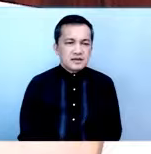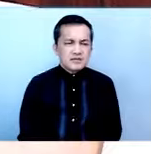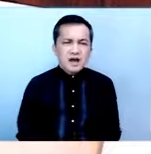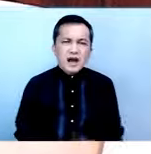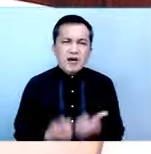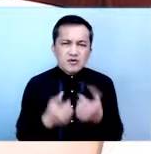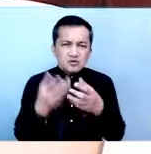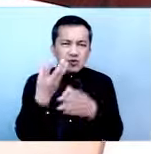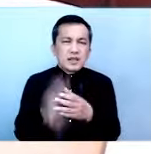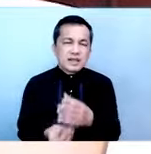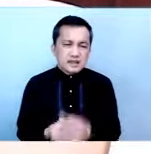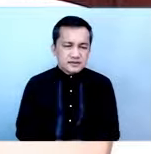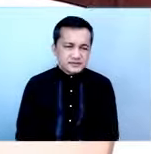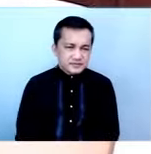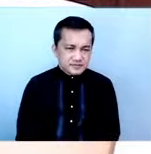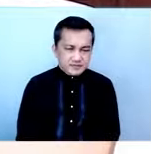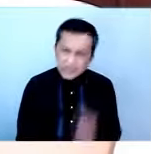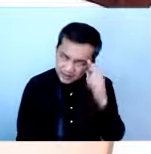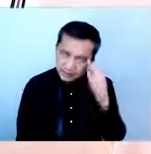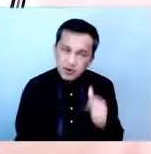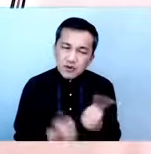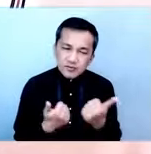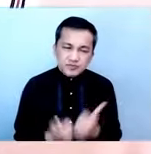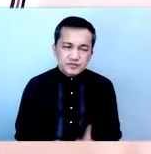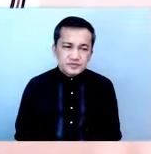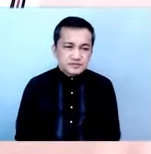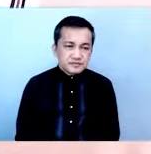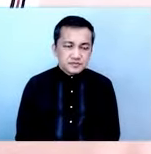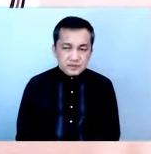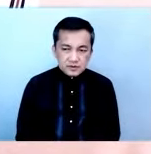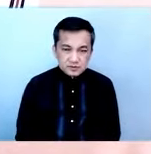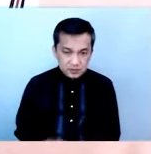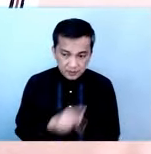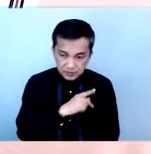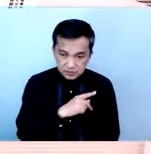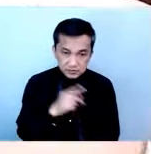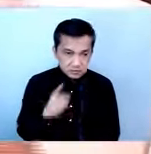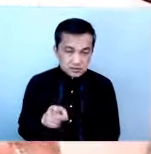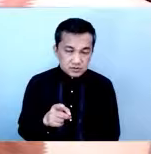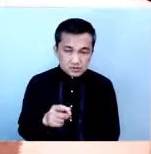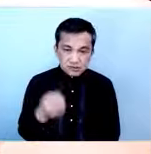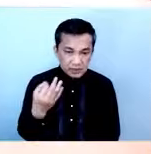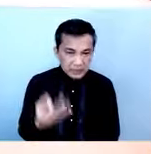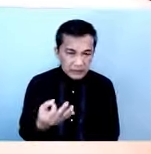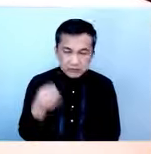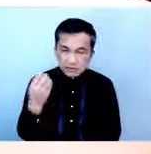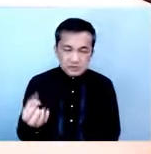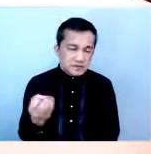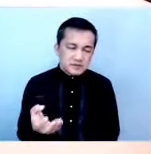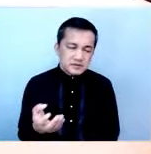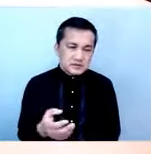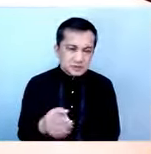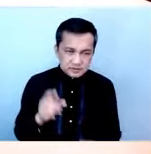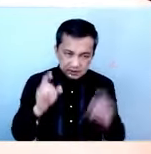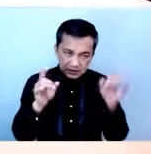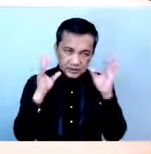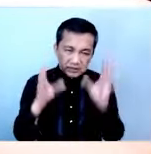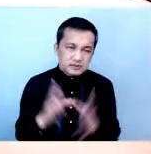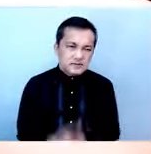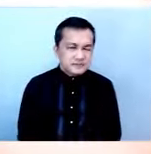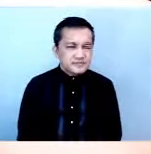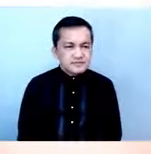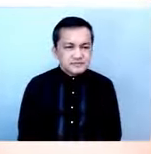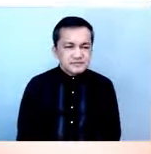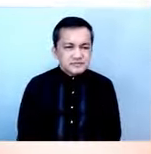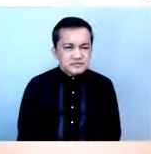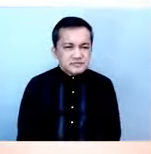mo, does the person love you for you? Or yung perang binibigay mo. Yes. Yun lang ang delikado kapag yun na nga you're a giving